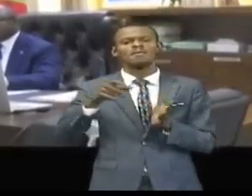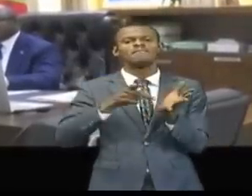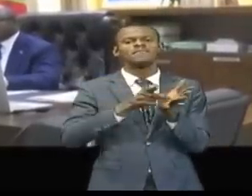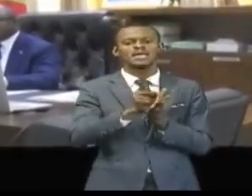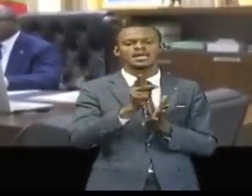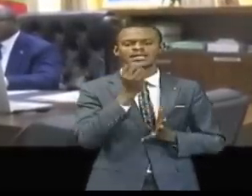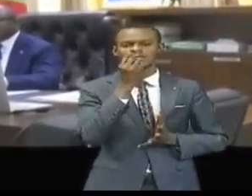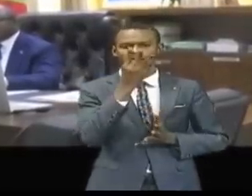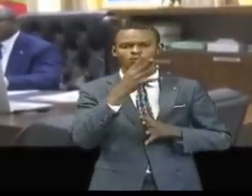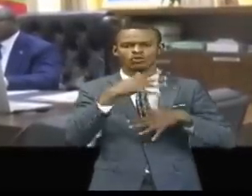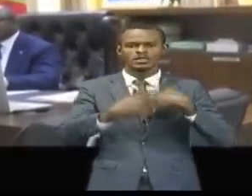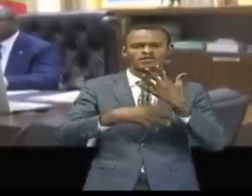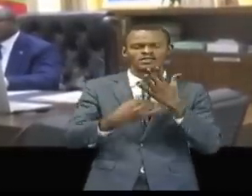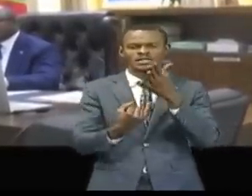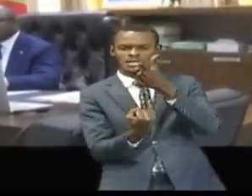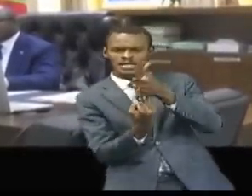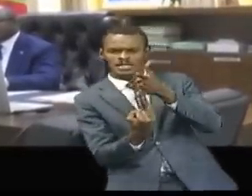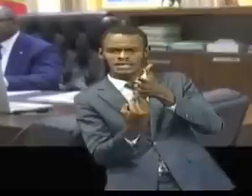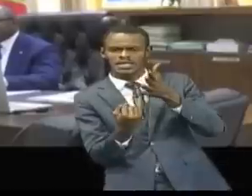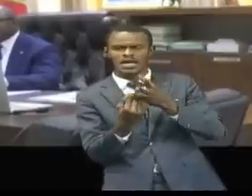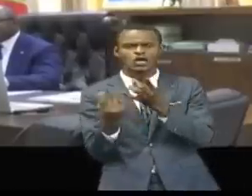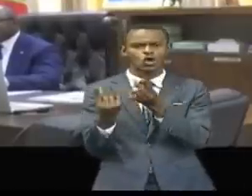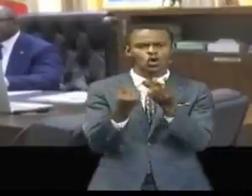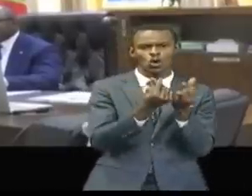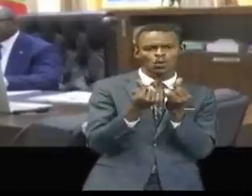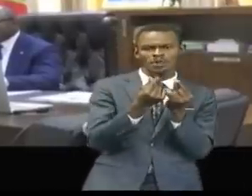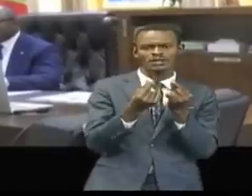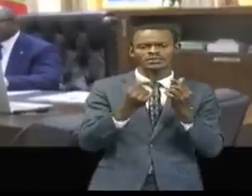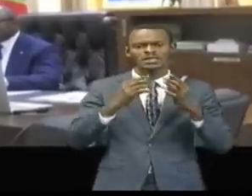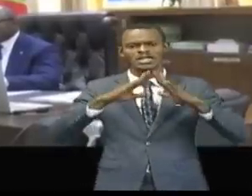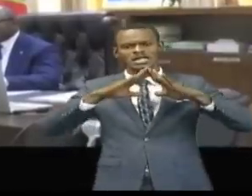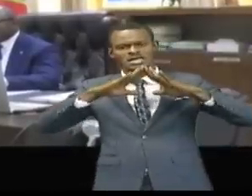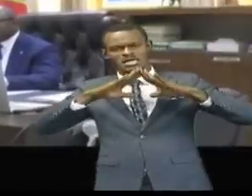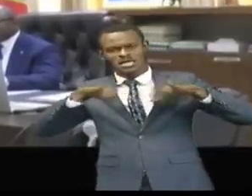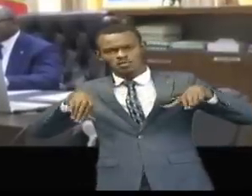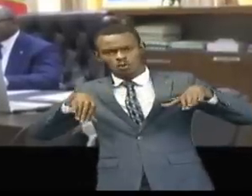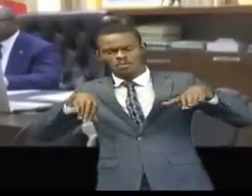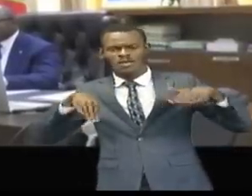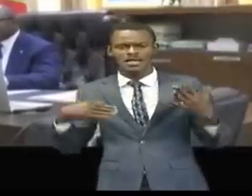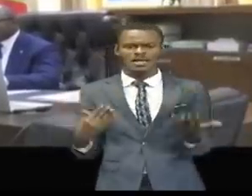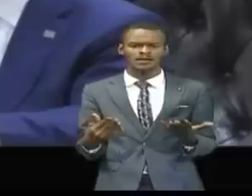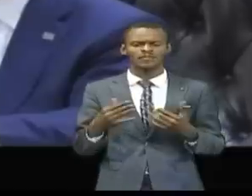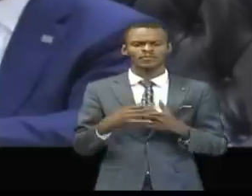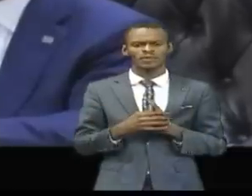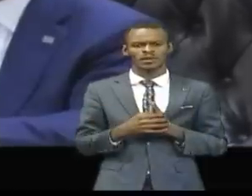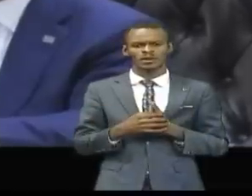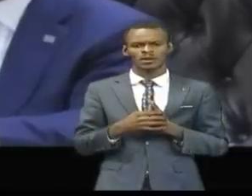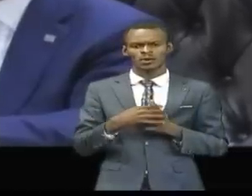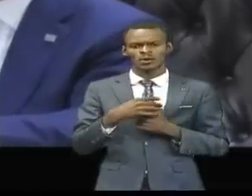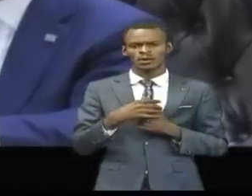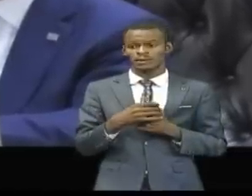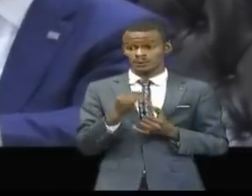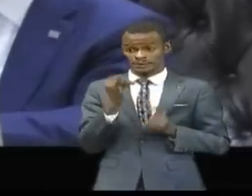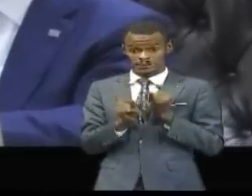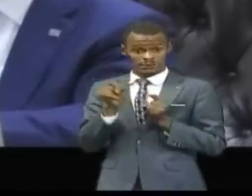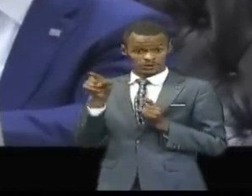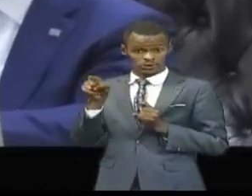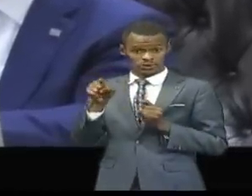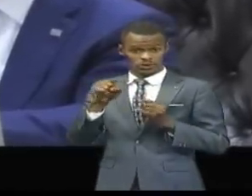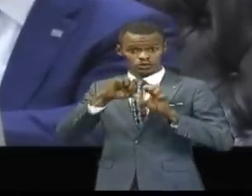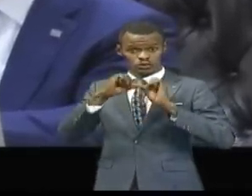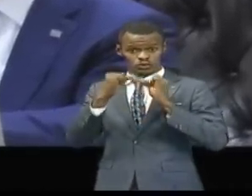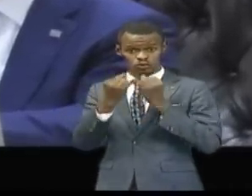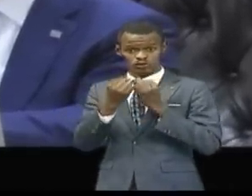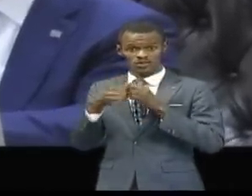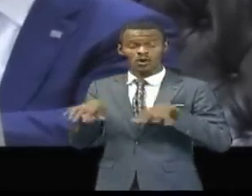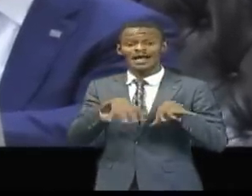commerciales, immobilières et artisanales, des bénéfices des professions non commerciales et des bénéfices de l'exploitation agricole,